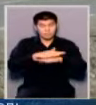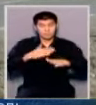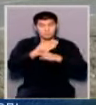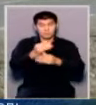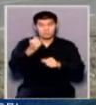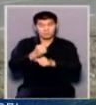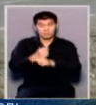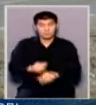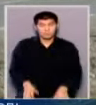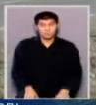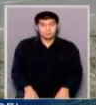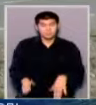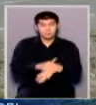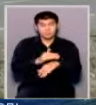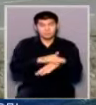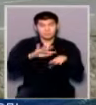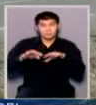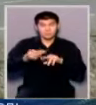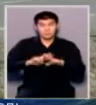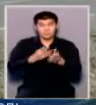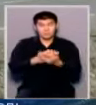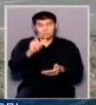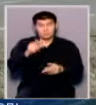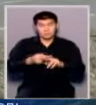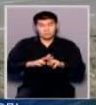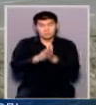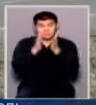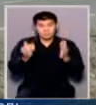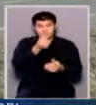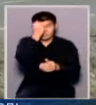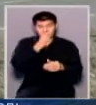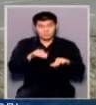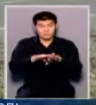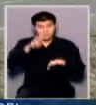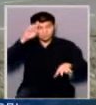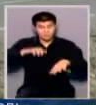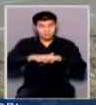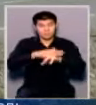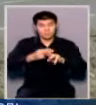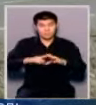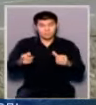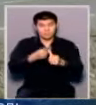деп осындай қадам жасап жатыр. Бұл кісілерге де біздер ризамыз. Мына елдің атынан